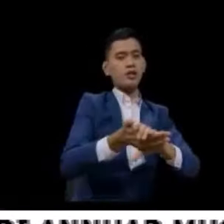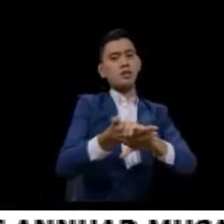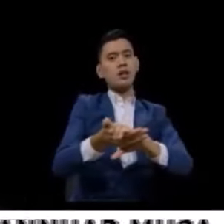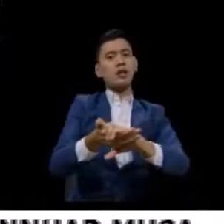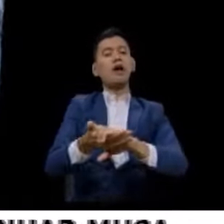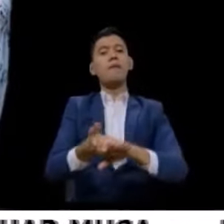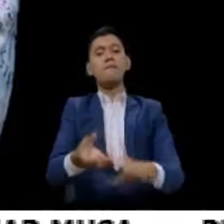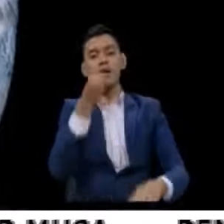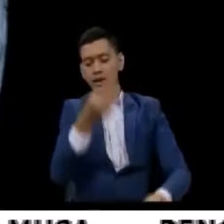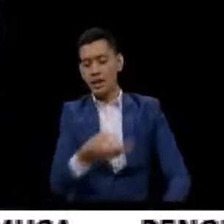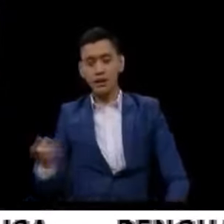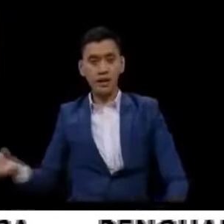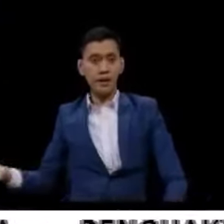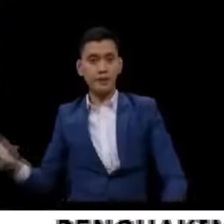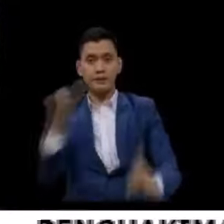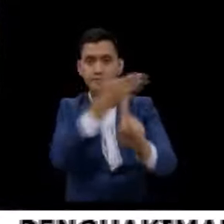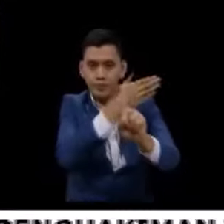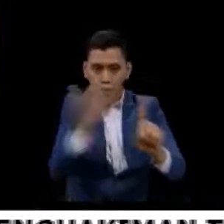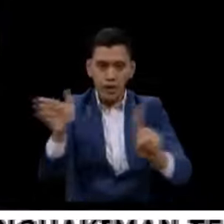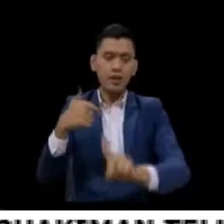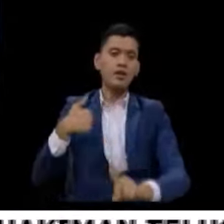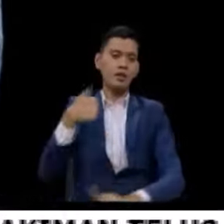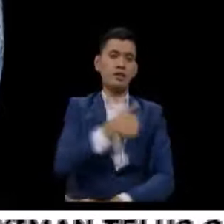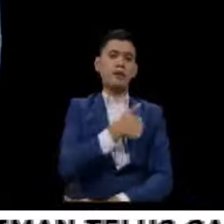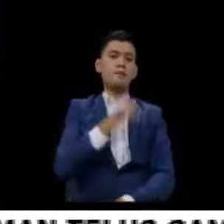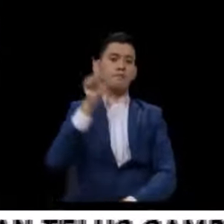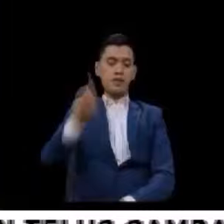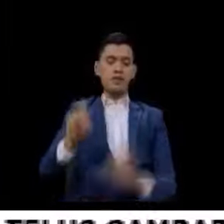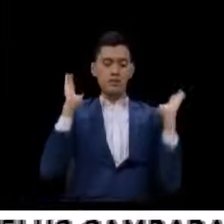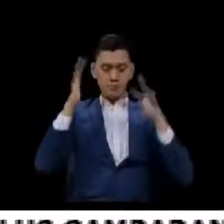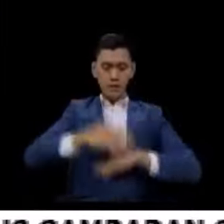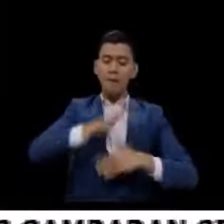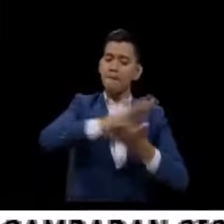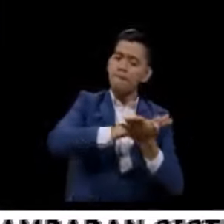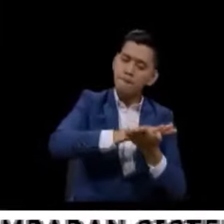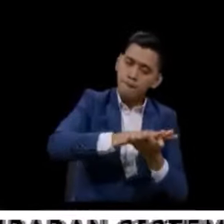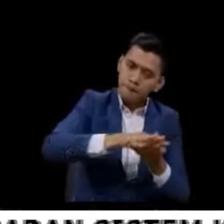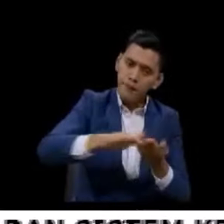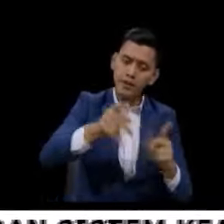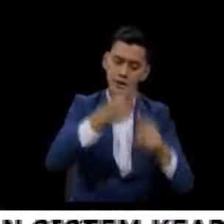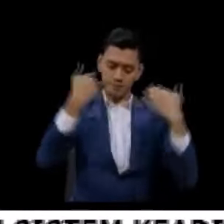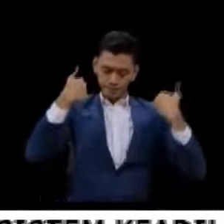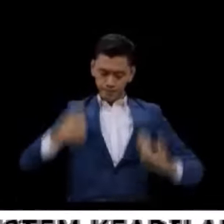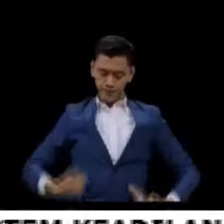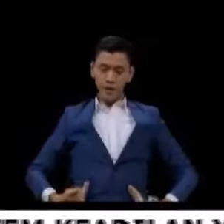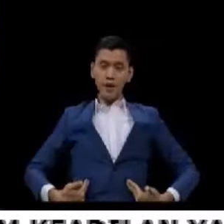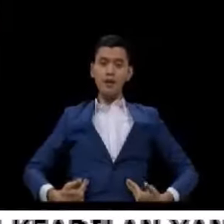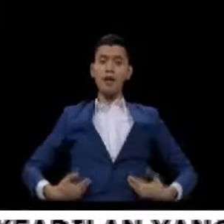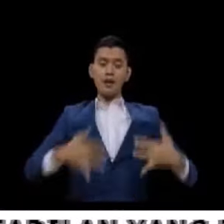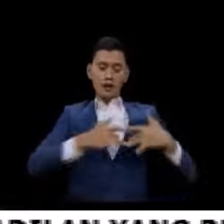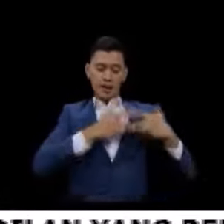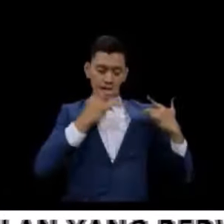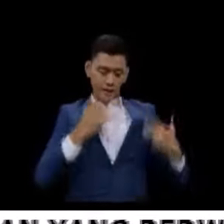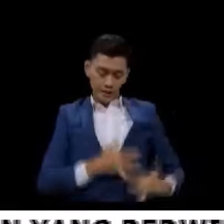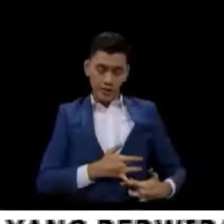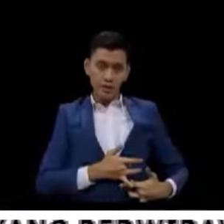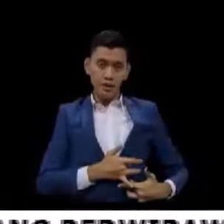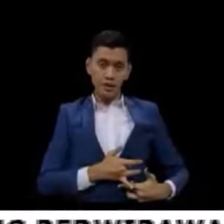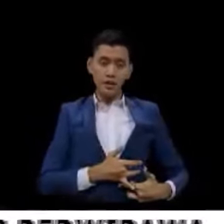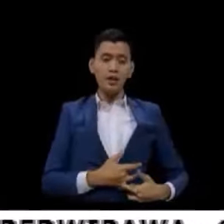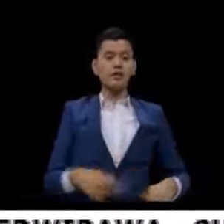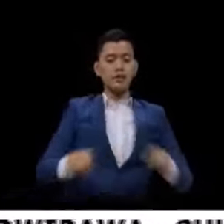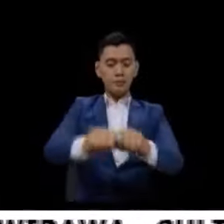tahap yang tak betul mana plak techniques Mayang kita perlu apa dia Suci daripada CY dan batin bahayanya pada